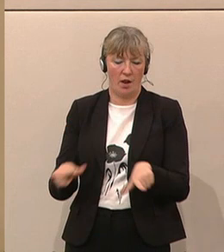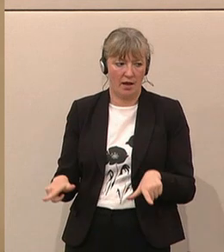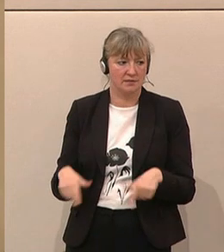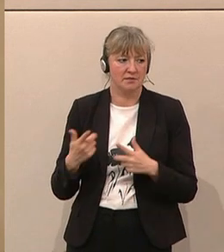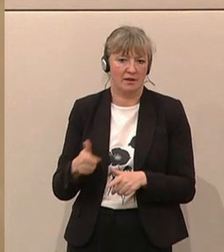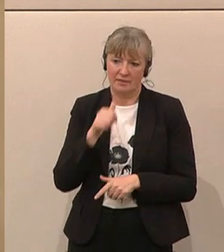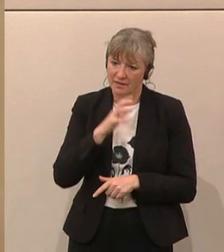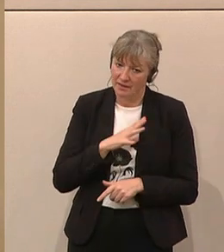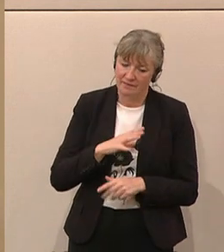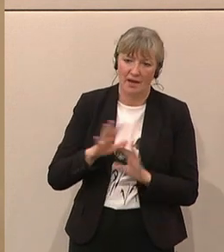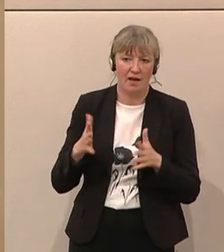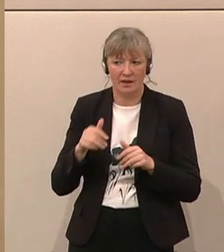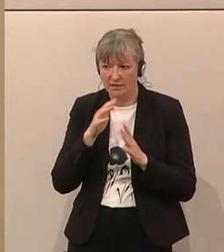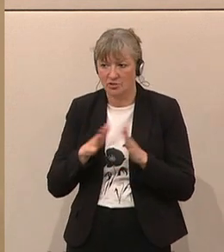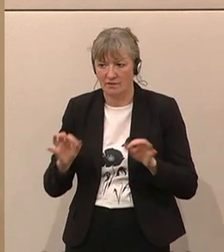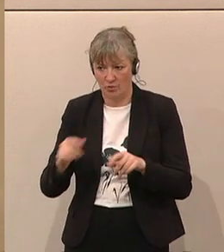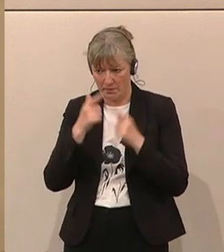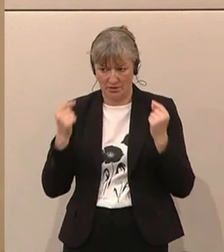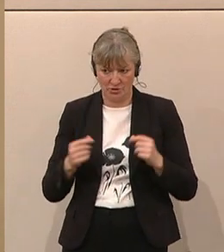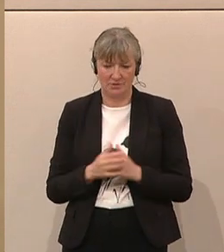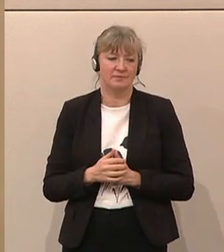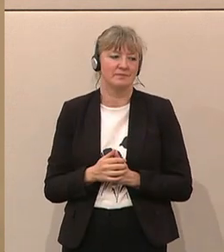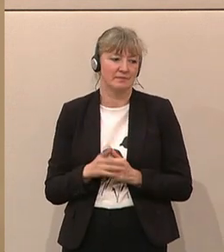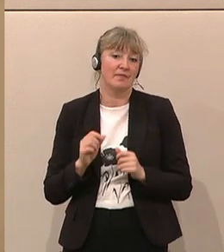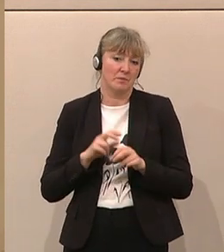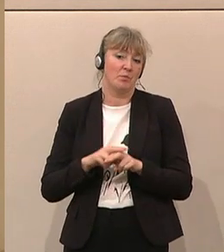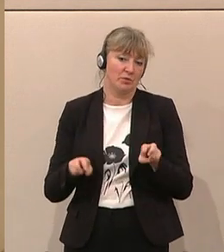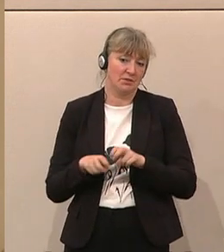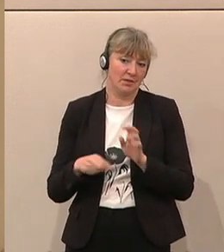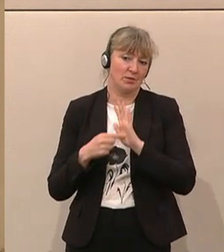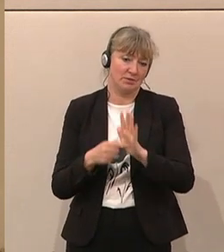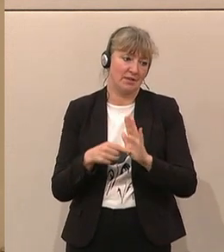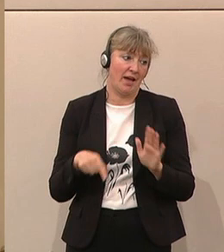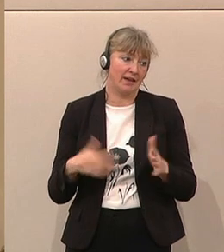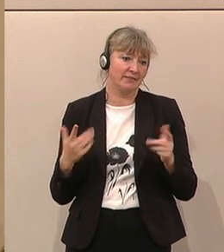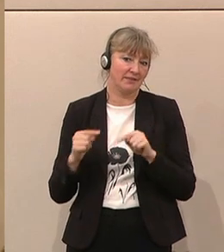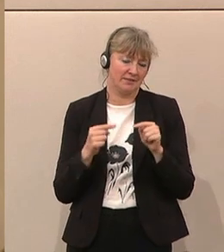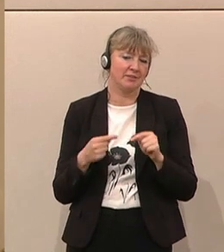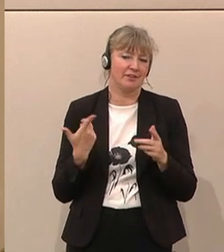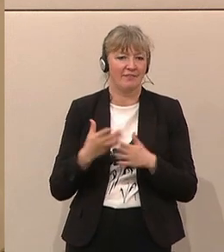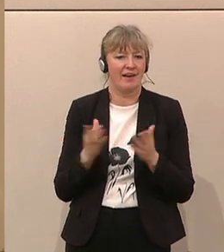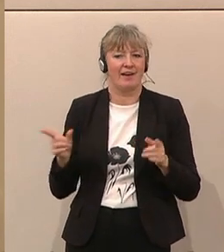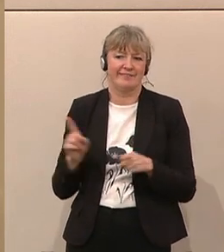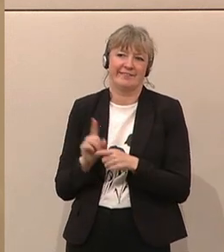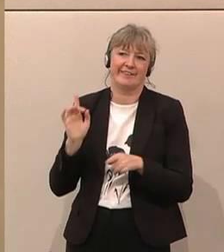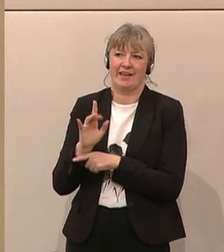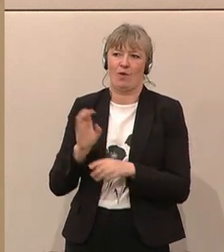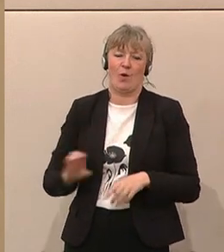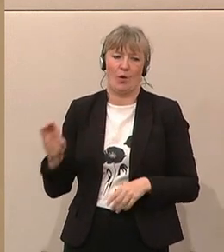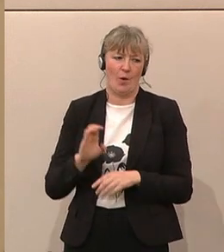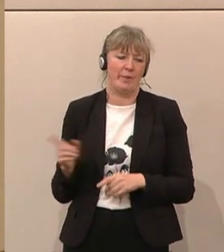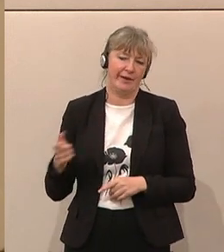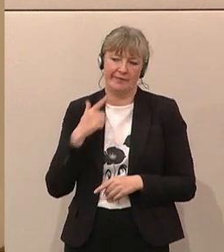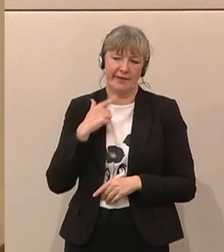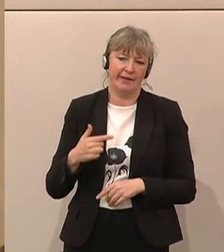nicht gefährlich und nicht schädlich für die Menschen sind. Doch die Bundesregierung zeigt auch in dieser Debatte ihre Europafeindlichkeit und legt sich hier